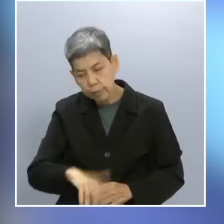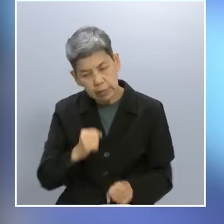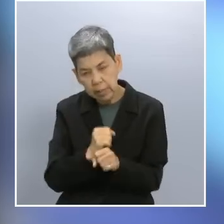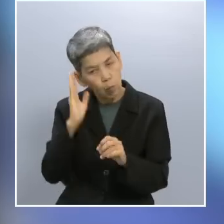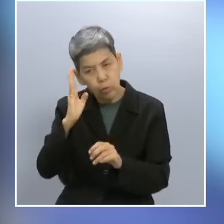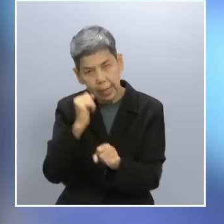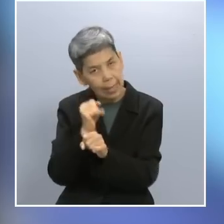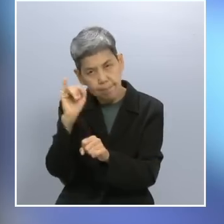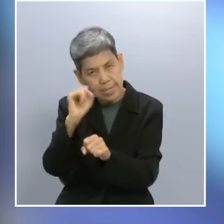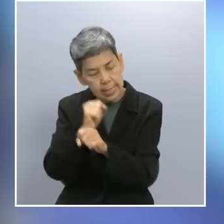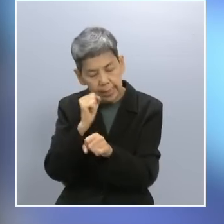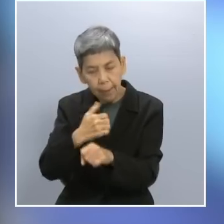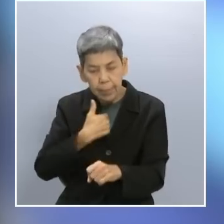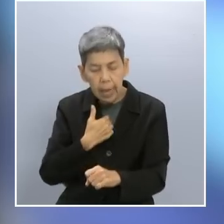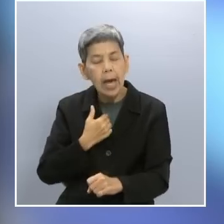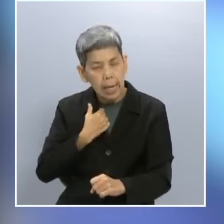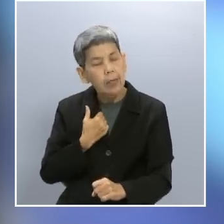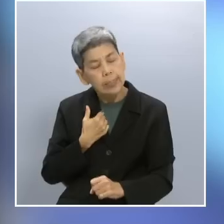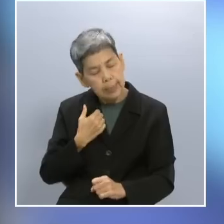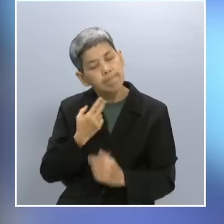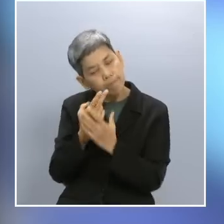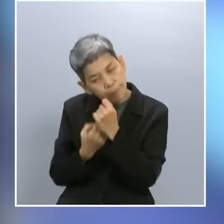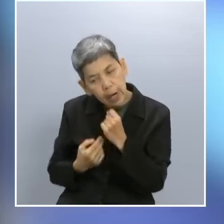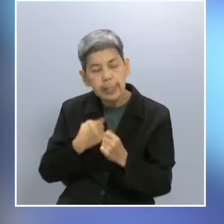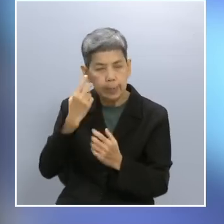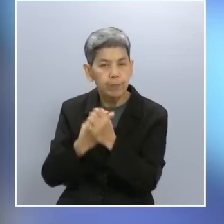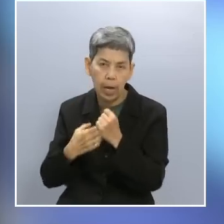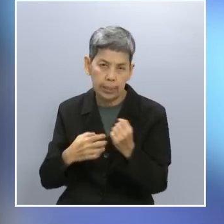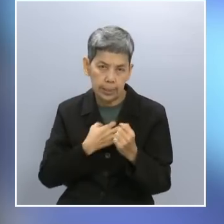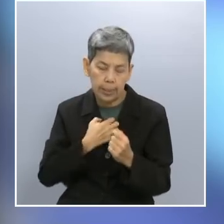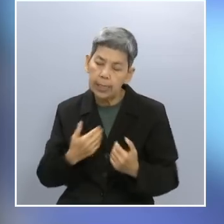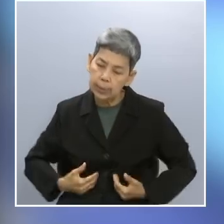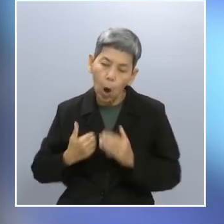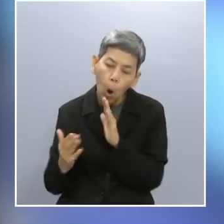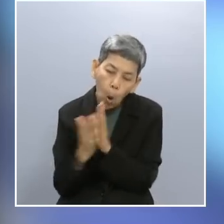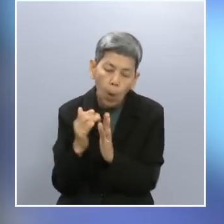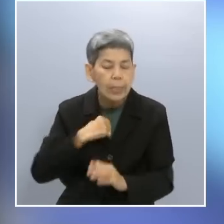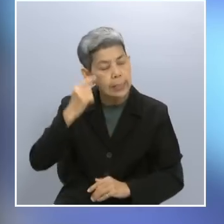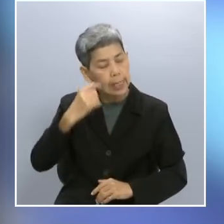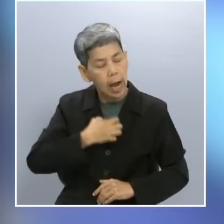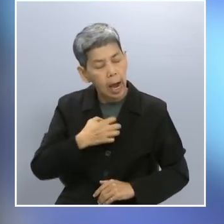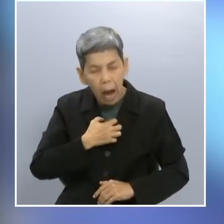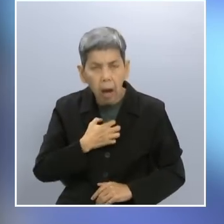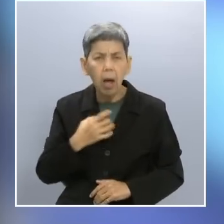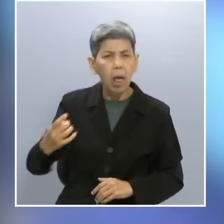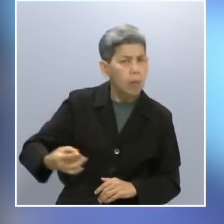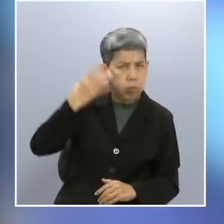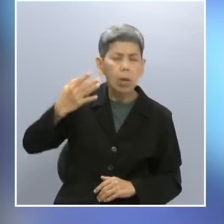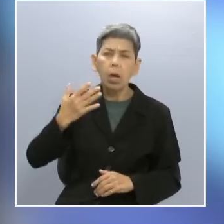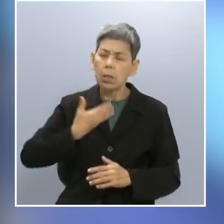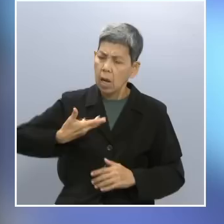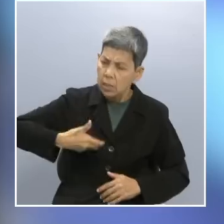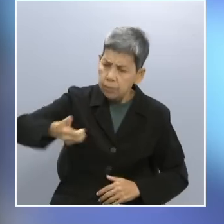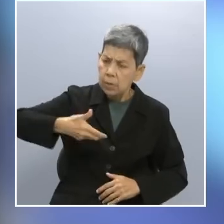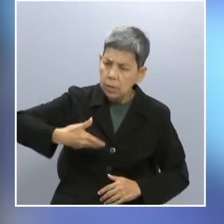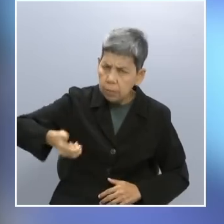ของจ่ากบอุตส่าห์ตั้งใจจะฝากผีฝากไข้หวังว่าจะใช้ชีวิตร่วมกันตลอดไปแต่กลับมาเบียดบังยืมเงินเป็นประจำ